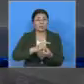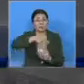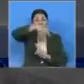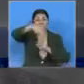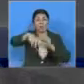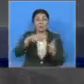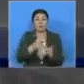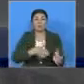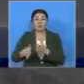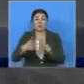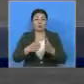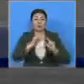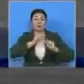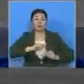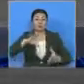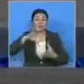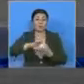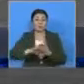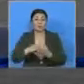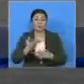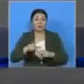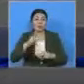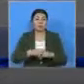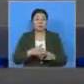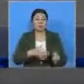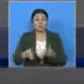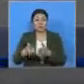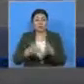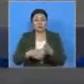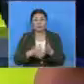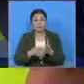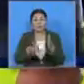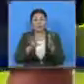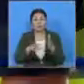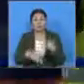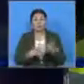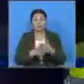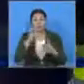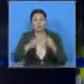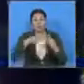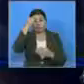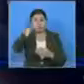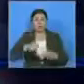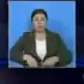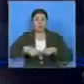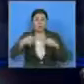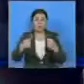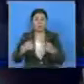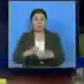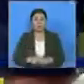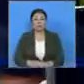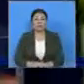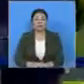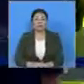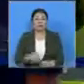Ералы Тоғжановтың тапсырмасы бойынша аталған участке арқылы жол жүру жыл соңына дейін ашылады. Биылғы жоспар біздер 10 шақырым салып беру керек. 10 шақырымды?